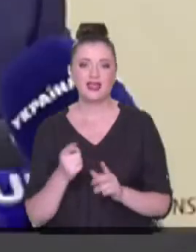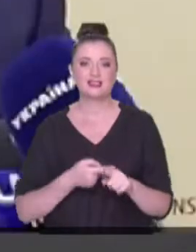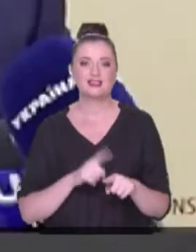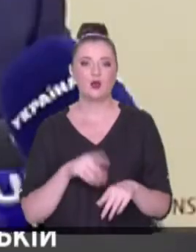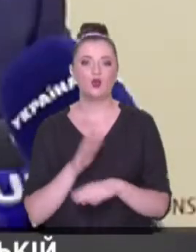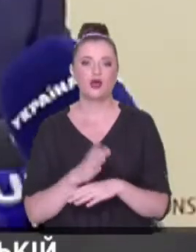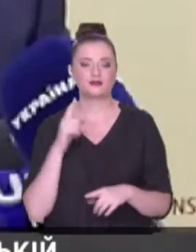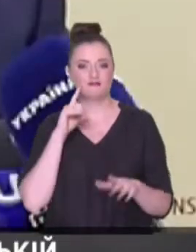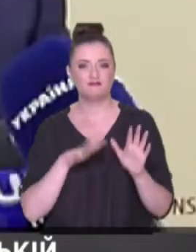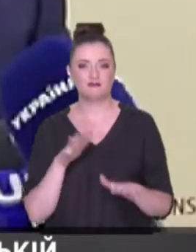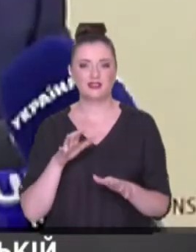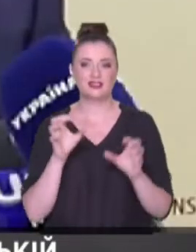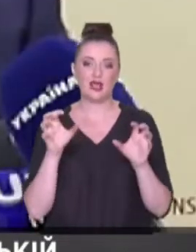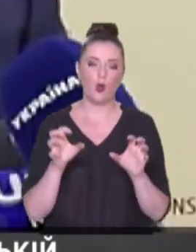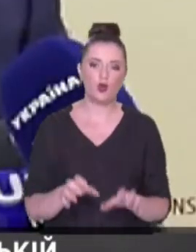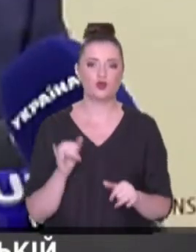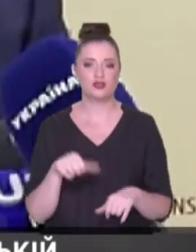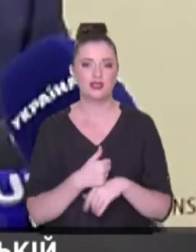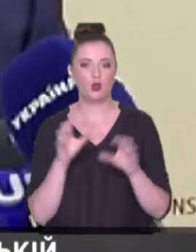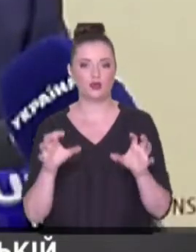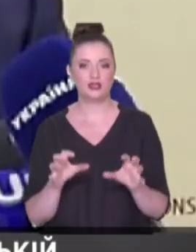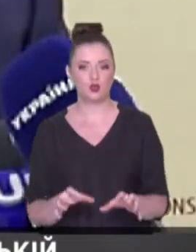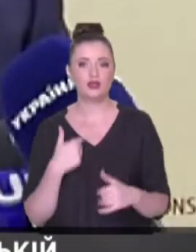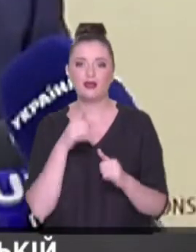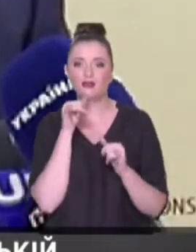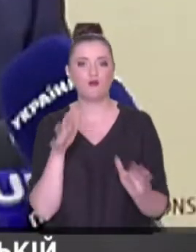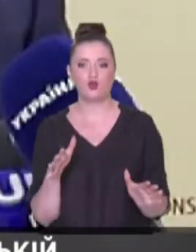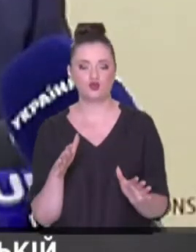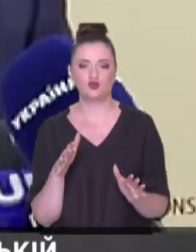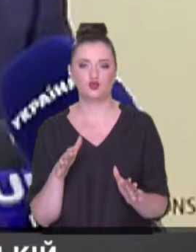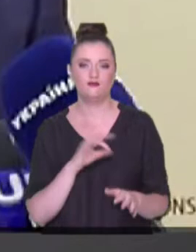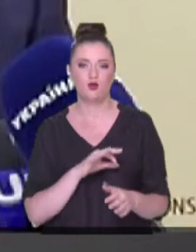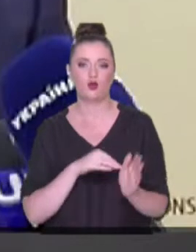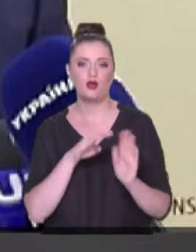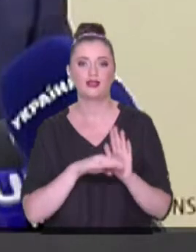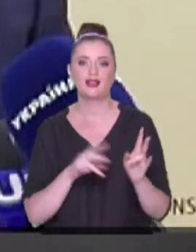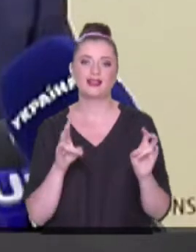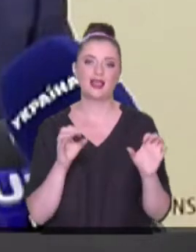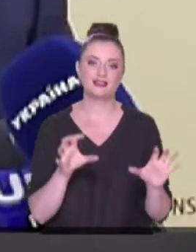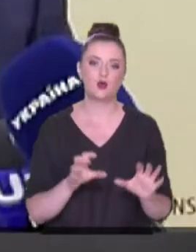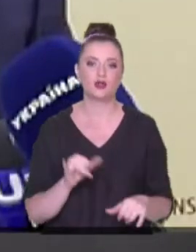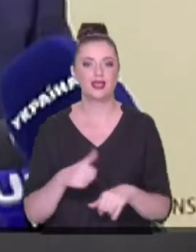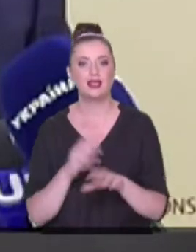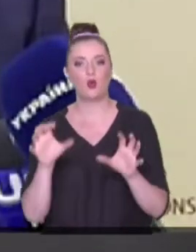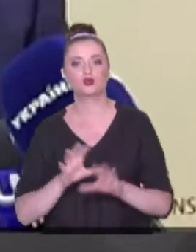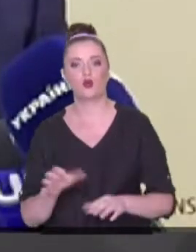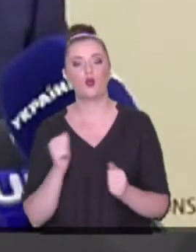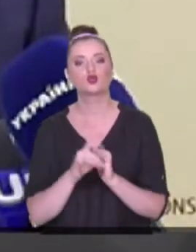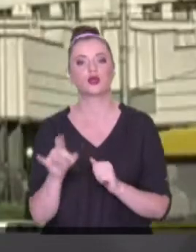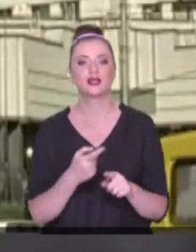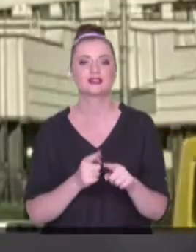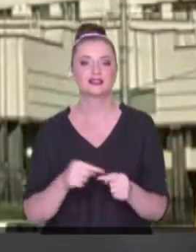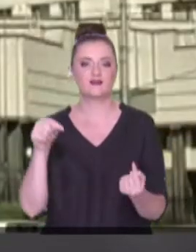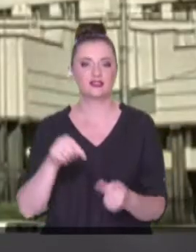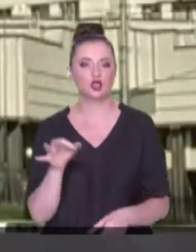сумнівний з точки зору законності і конституційності. Я не можу використати категорію незаконний і неконституційний, тому що кожен раз це визначає